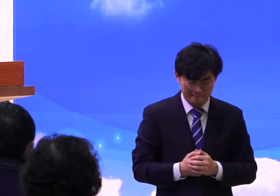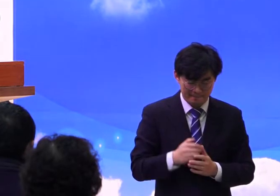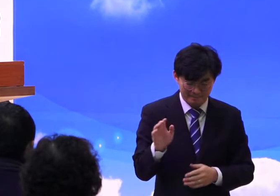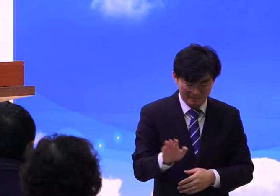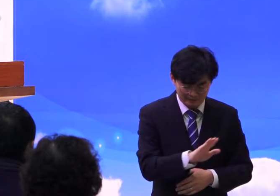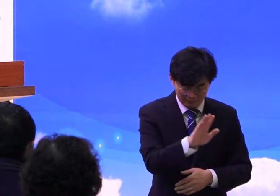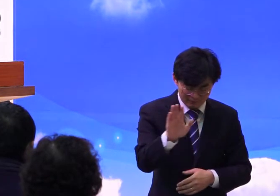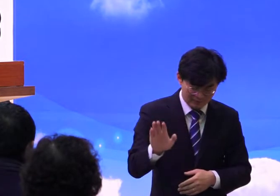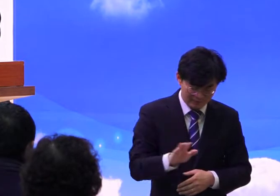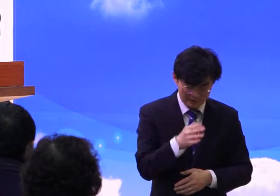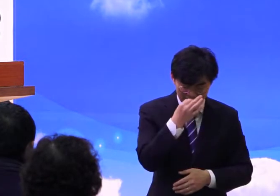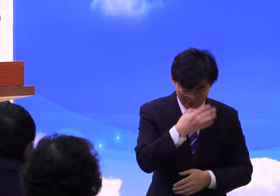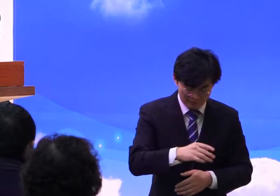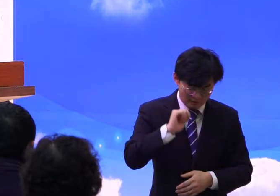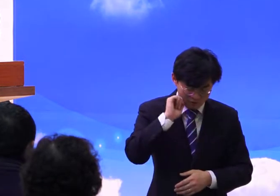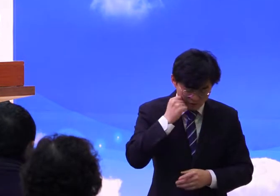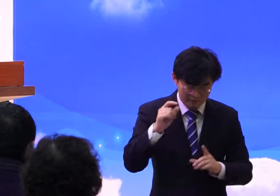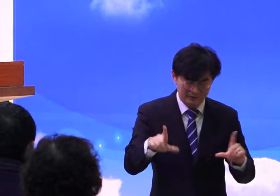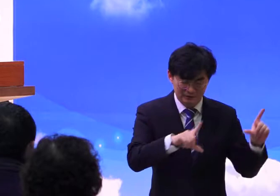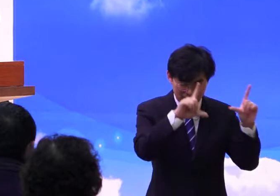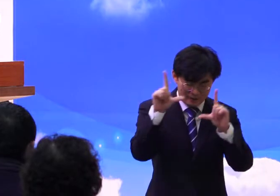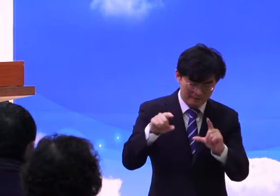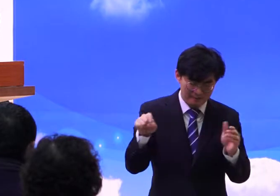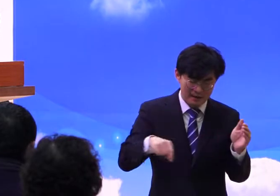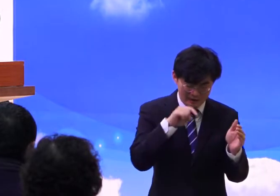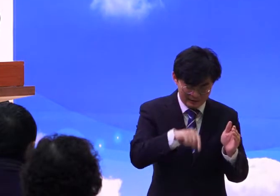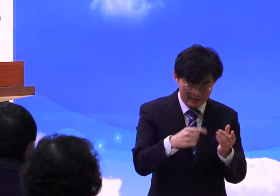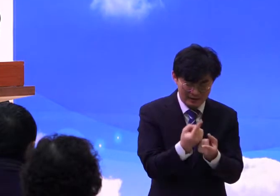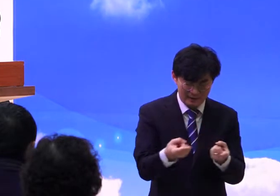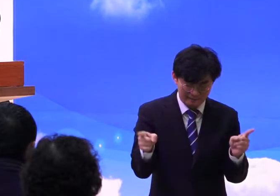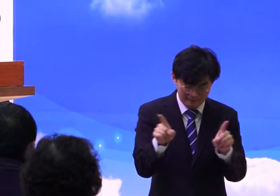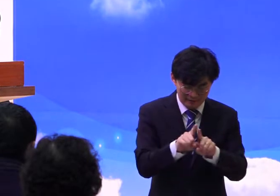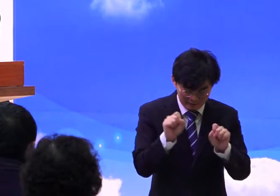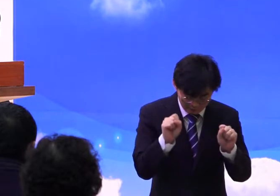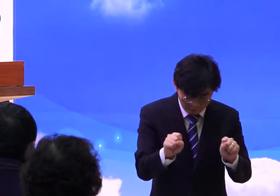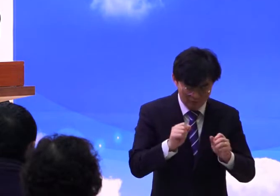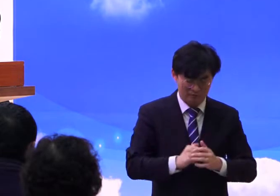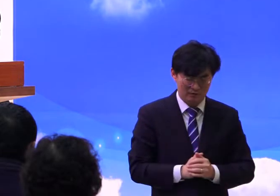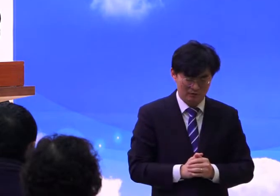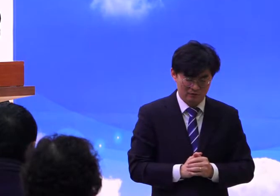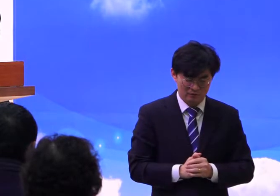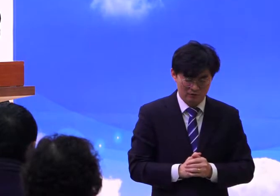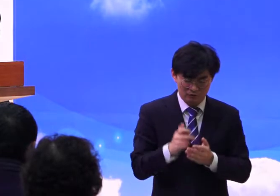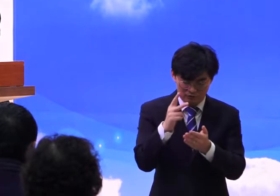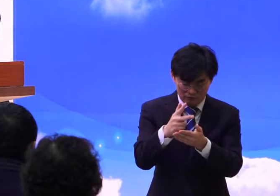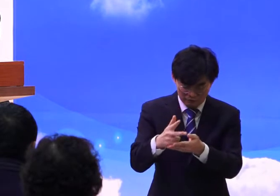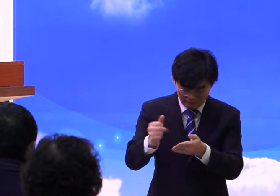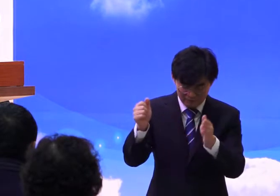우리의 힘든 그 삶 속에 함께 하시며 단순하게 주님을 믿고